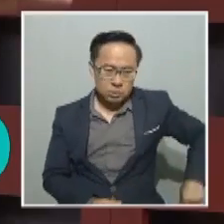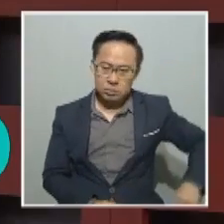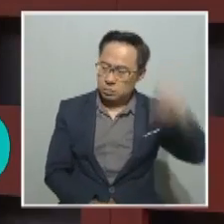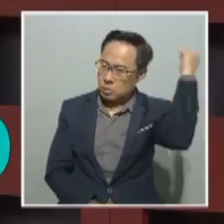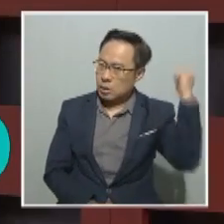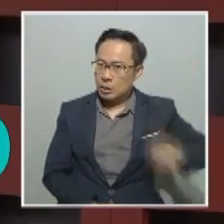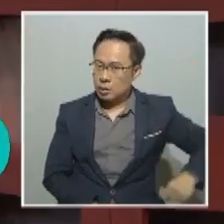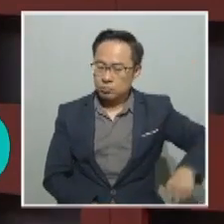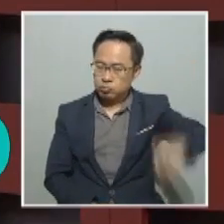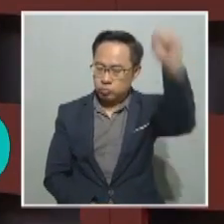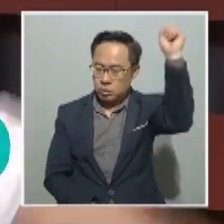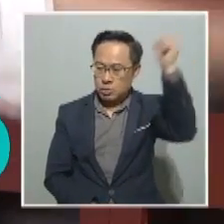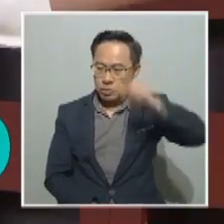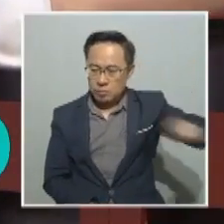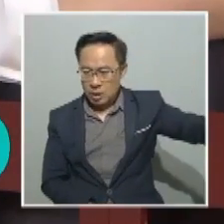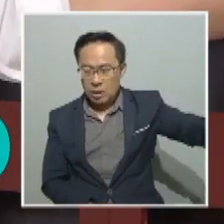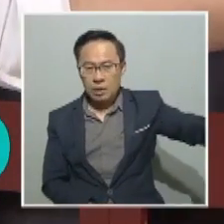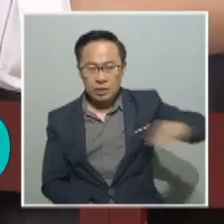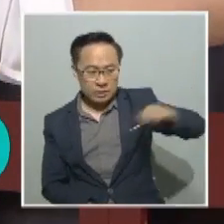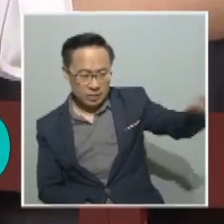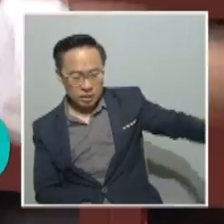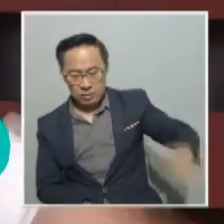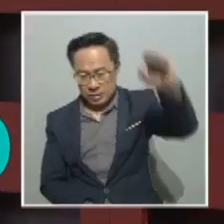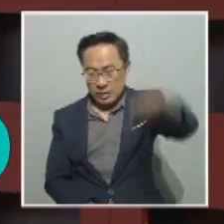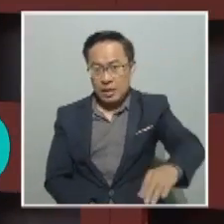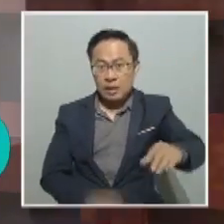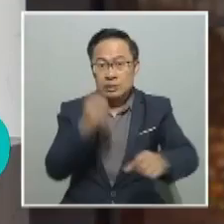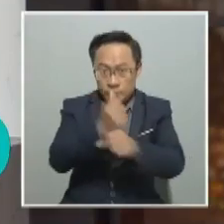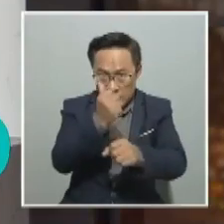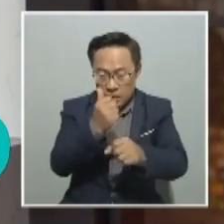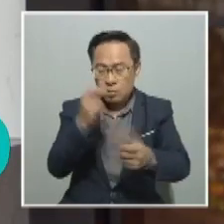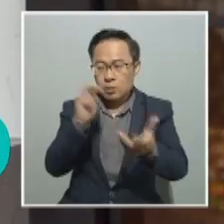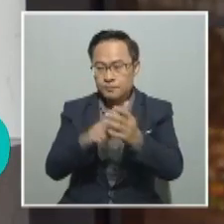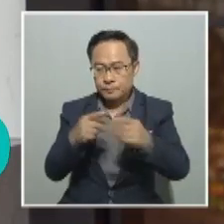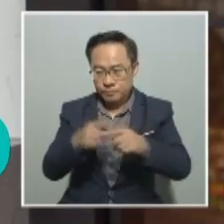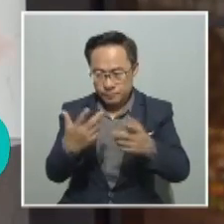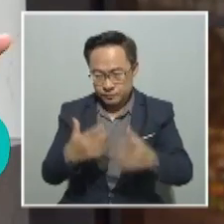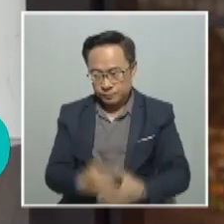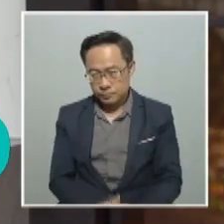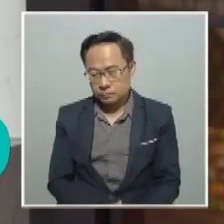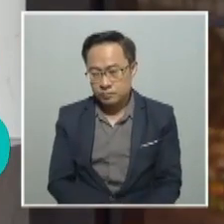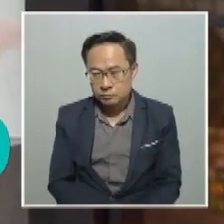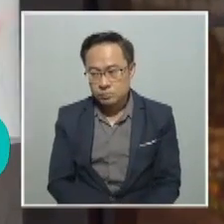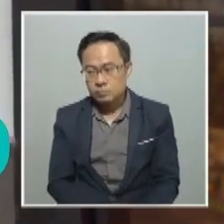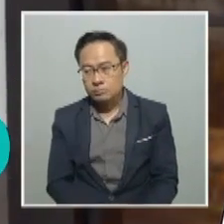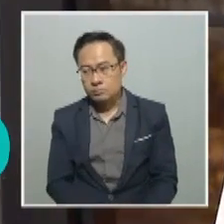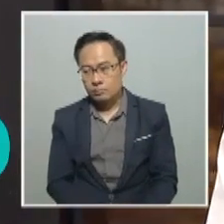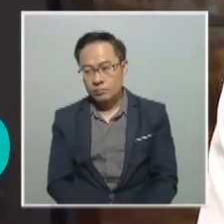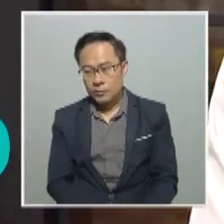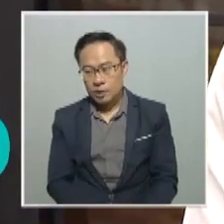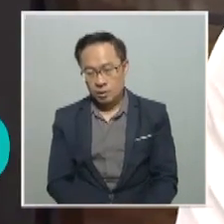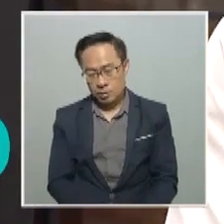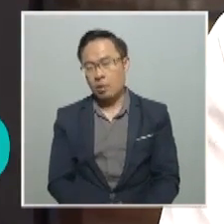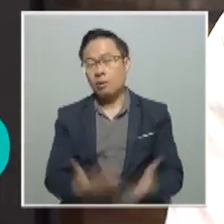อบอกว่าให้มีด้านหน้าแล้วก็ไปด้านข้างแบบ แต่ผมว่าต้องไปดูว่าคุณนอนคนเดียวหรือเปล่า ทำไม บางทีด้านนึงที่คุณตะแคงไปมันอาจจะไปทำให้อีกคนนึงมาคางเข